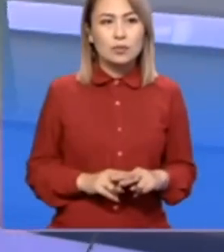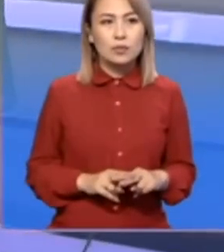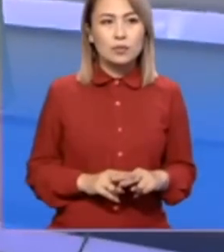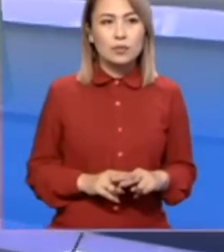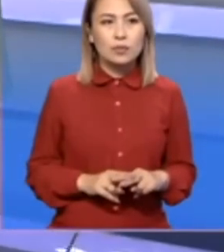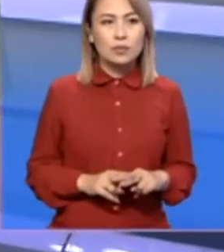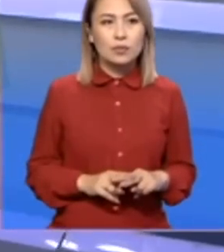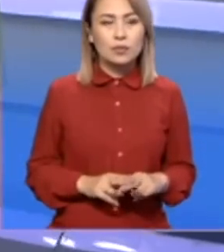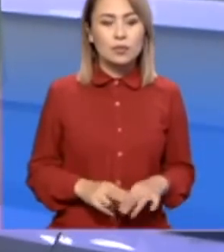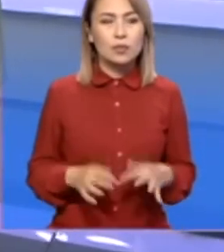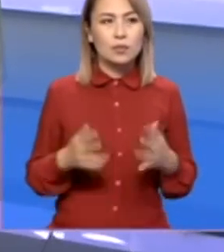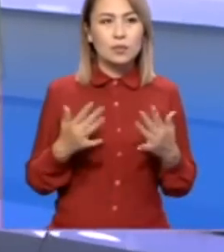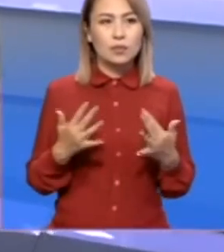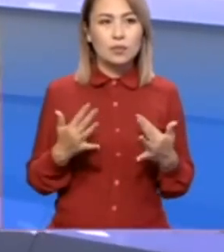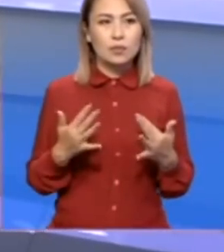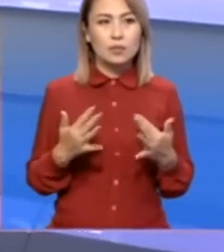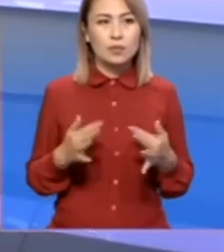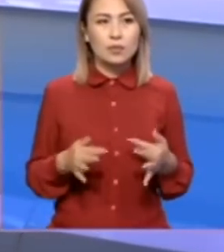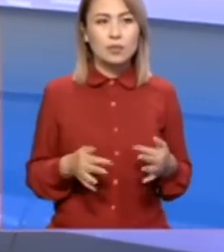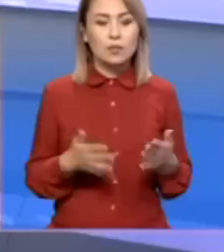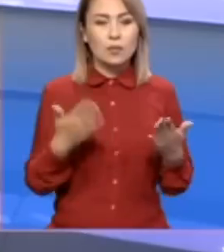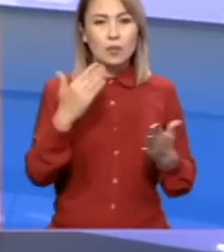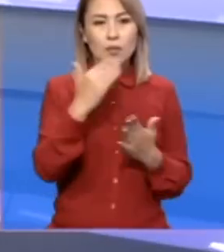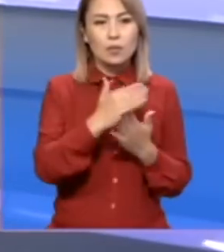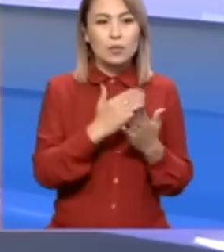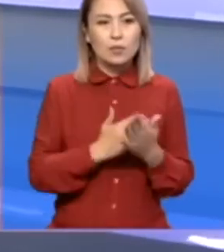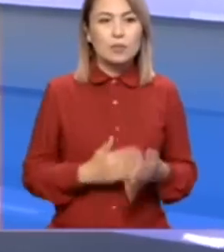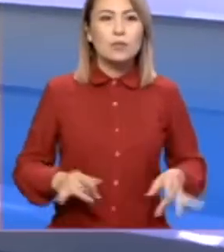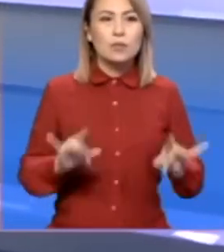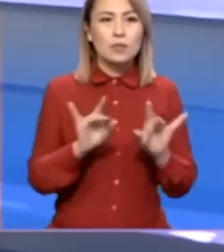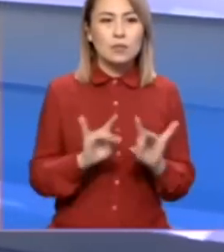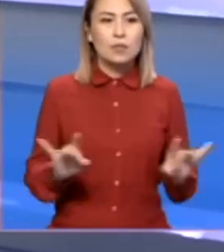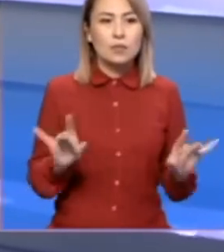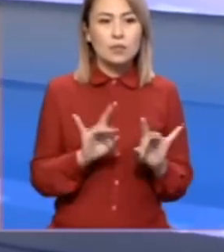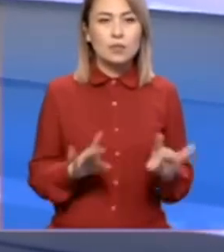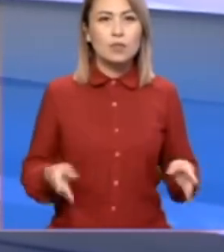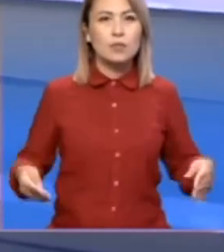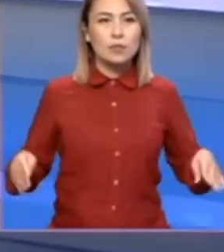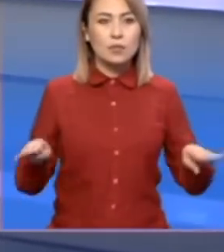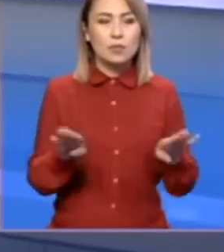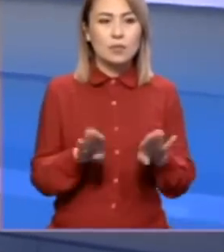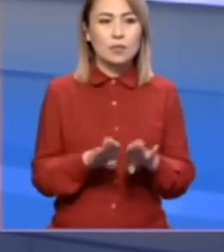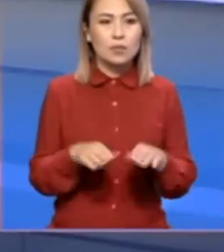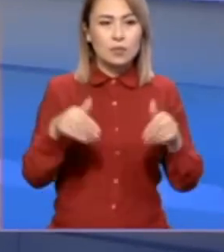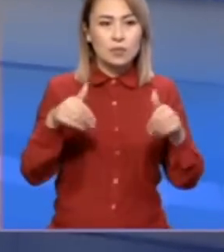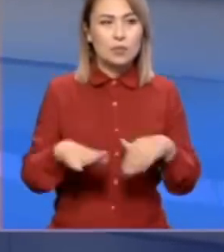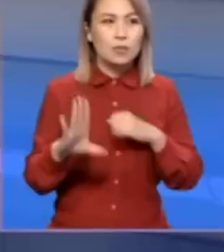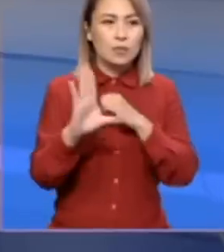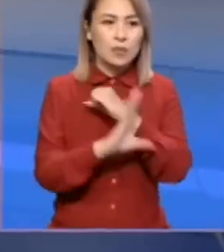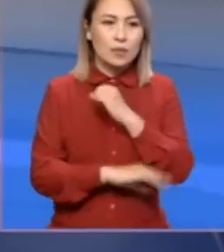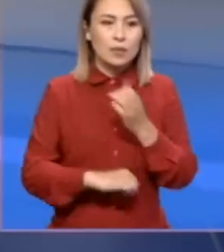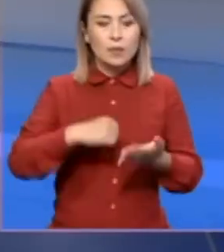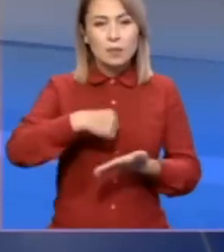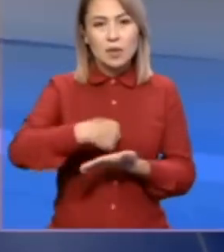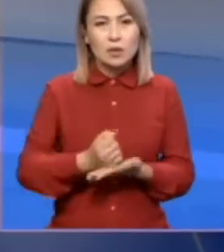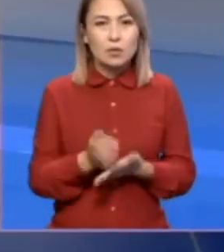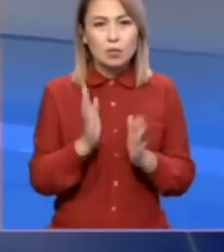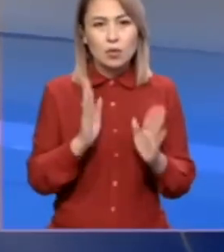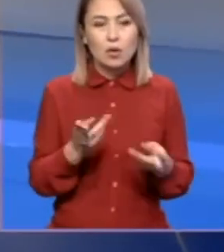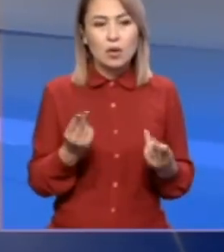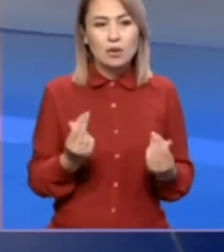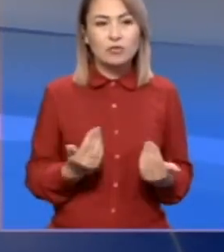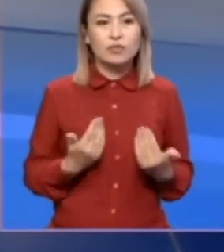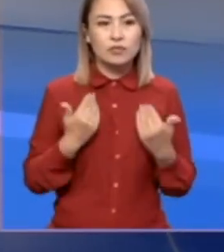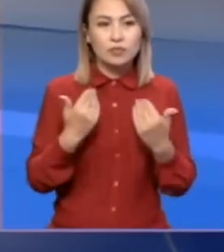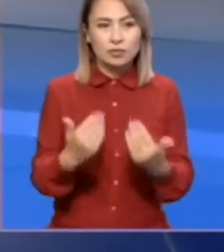Сайып келгенде де қаншама біз мынандай ұсыныс жасағанменен соңғы шешімді бекітетін инвесторлар, өйткені қаражат солардан